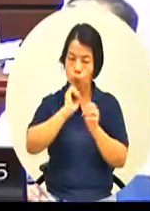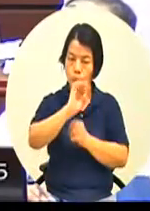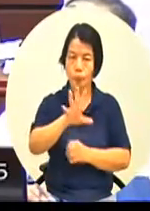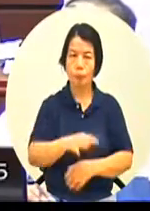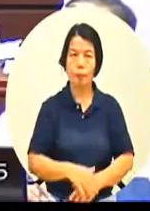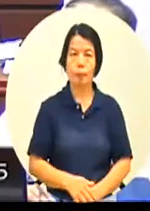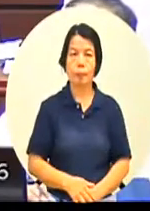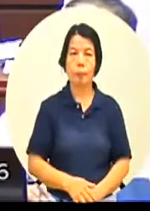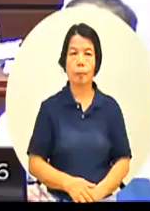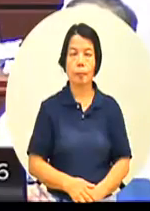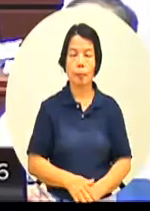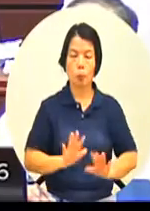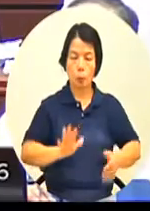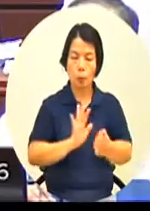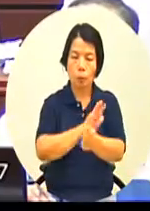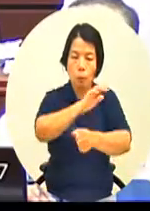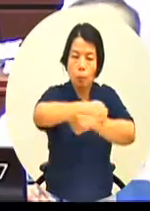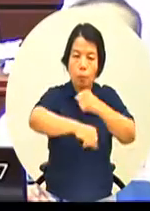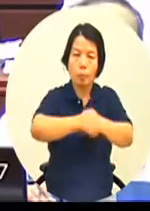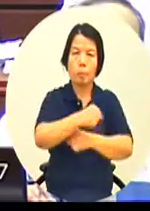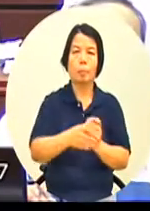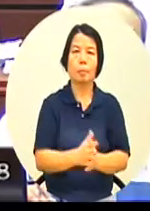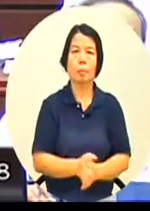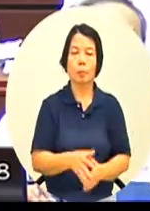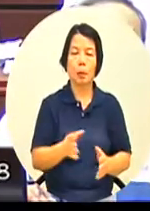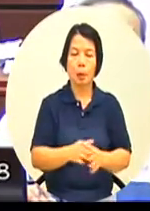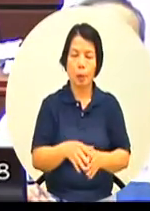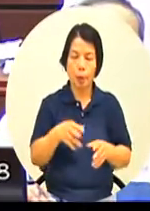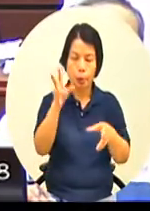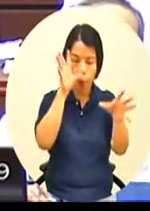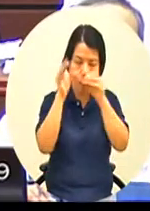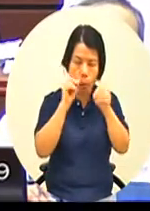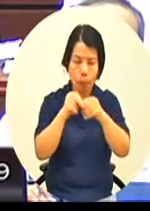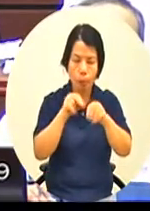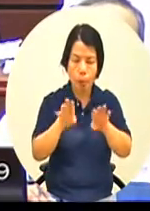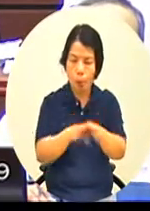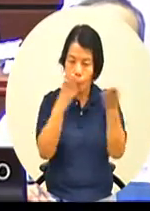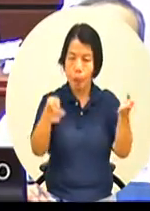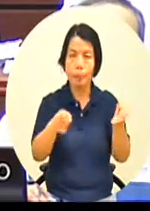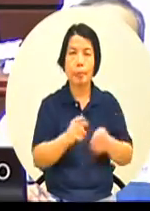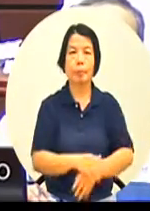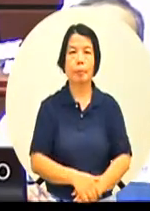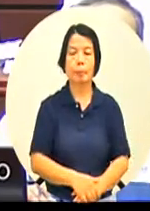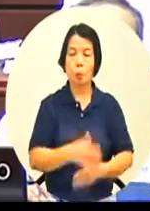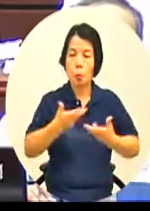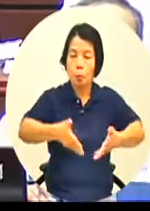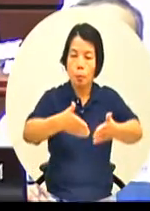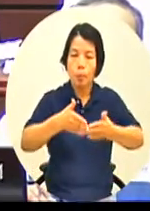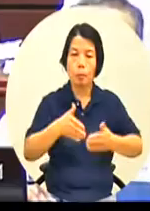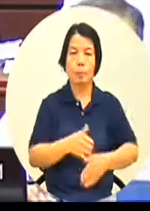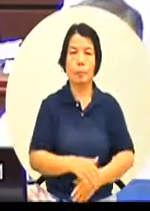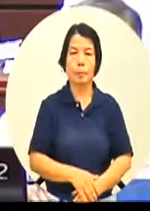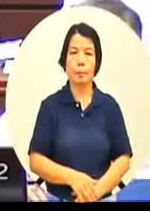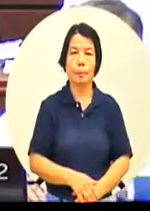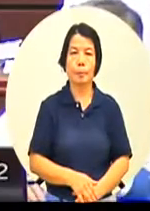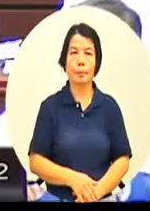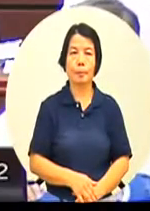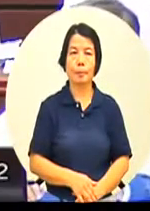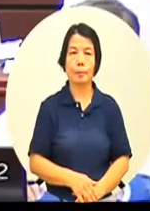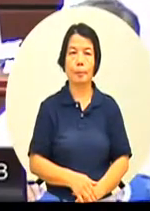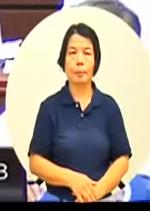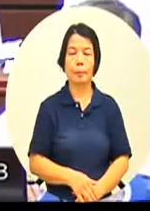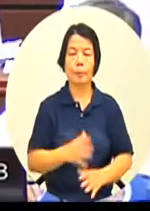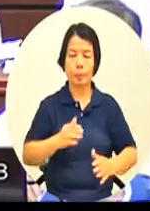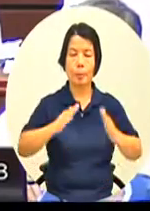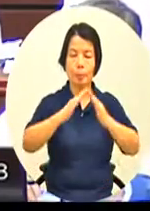比如说我们在推动 Open Data 开放资讯哈。那开放资讯这个非常重要，因为我们把我们市